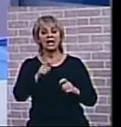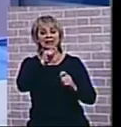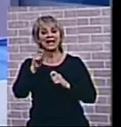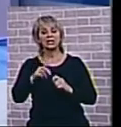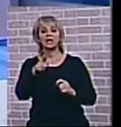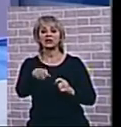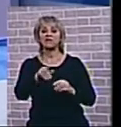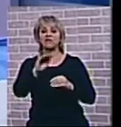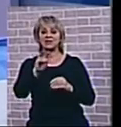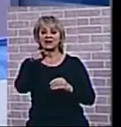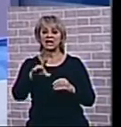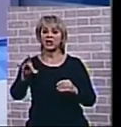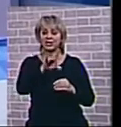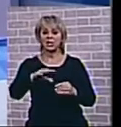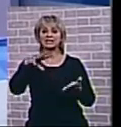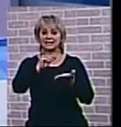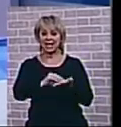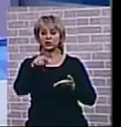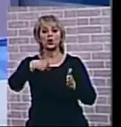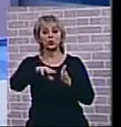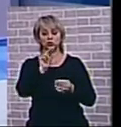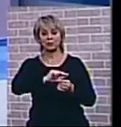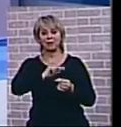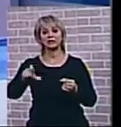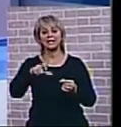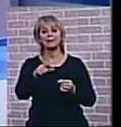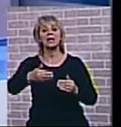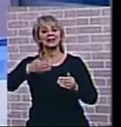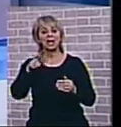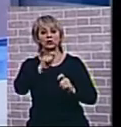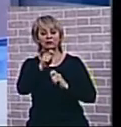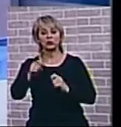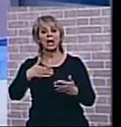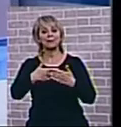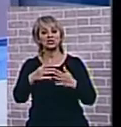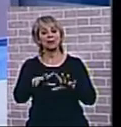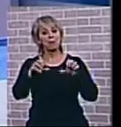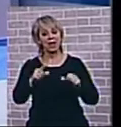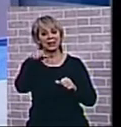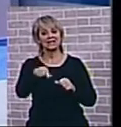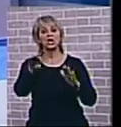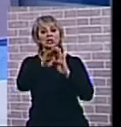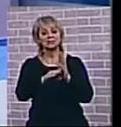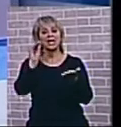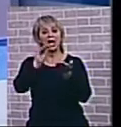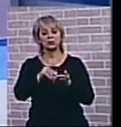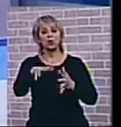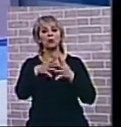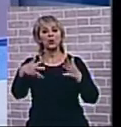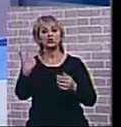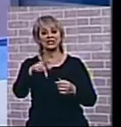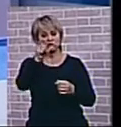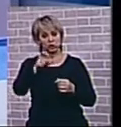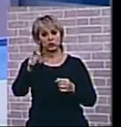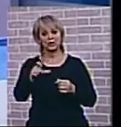Награды и поощрения федерального и регионального значения лучшим работникам Дона накануне вручили в Общественной палате. В списках отмеченных больше